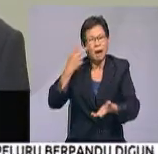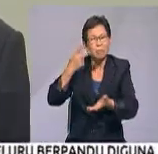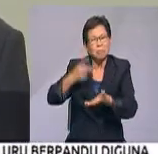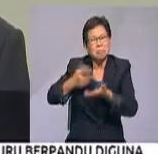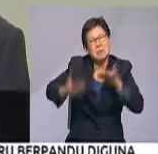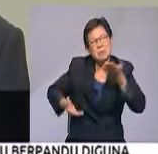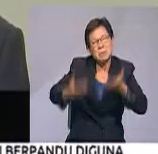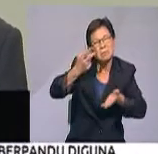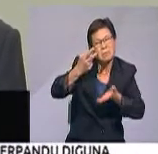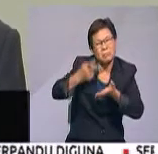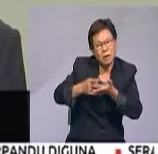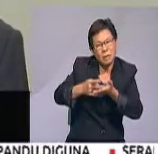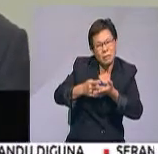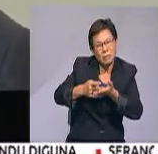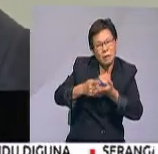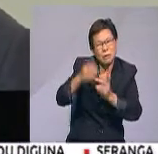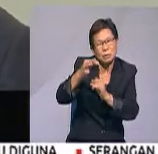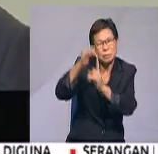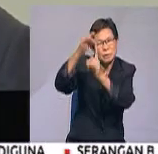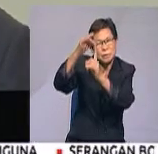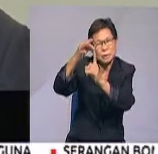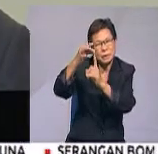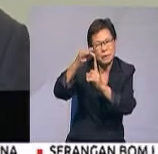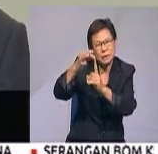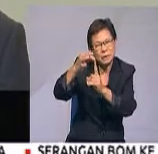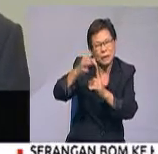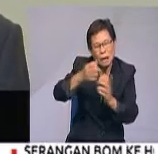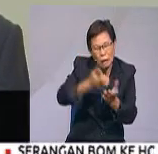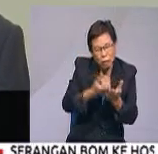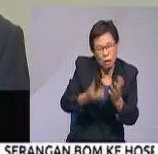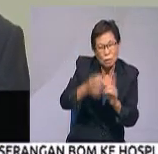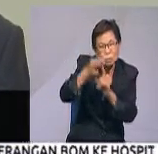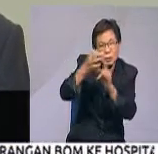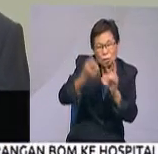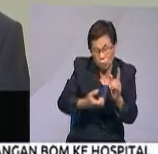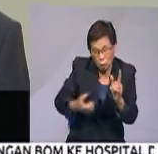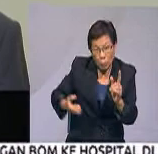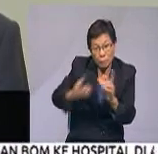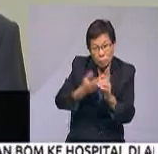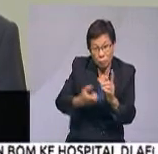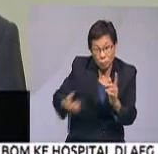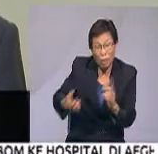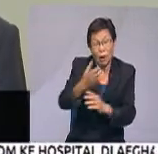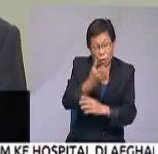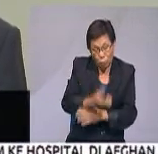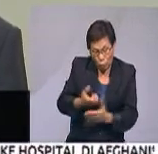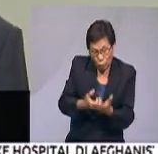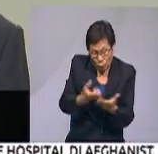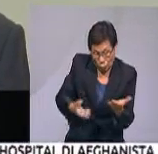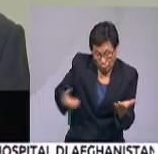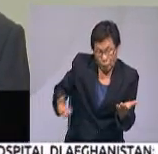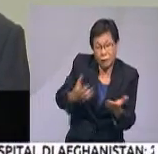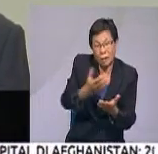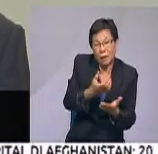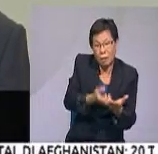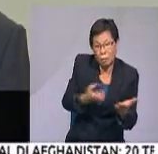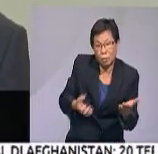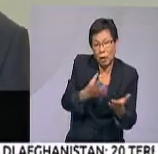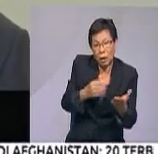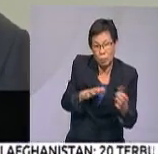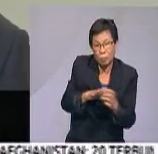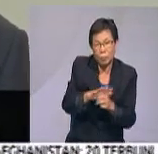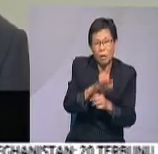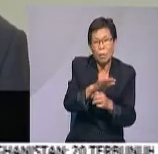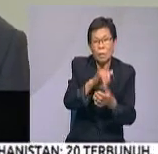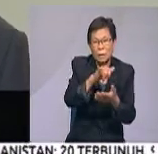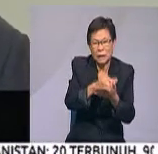identify the particular equipment, and if only that